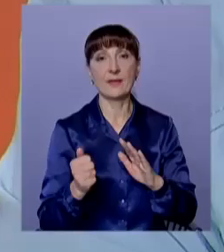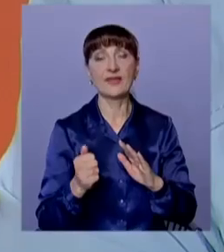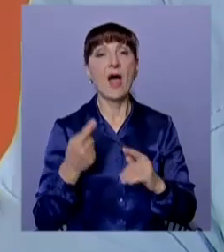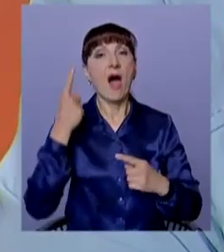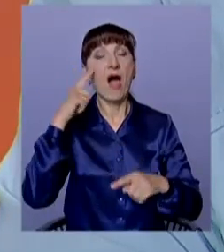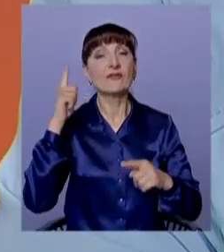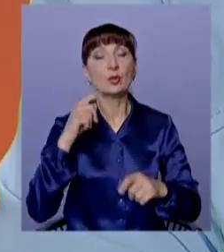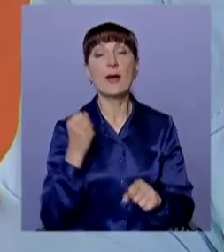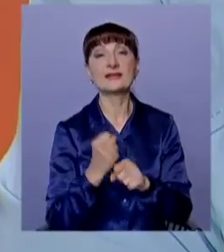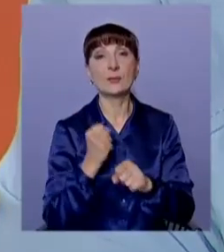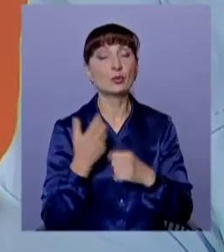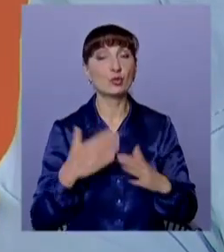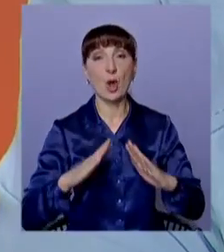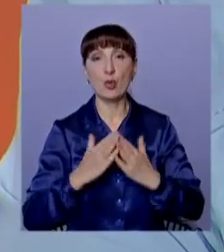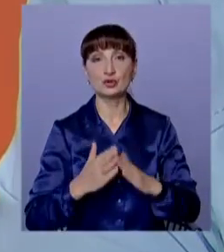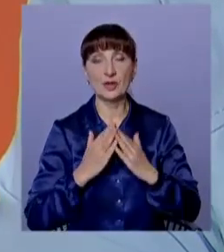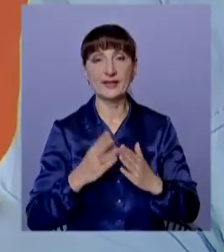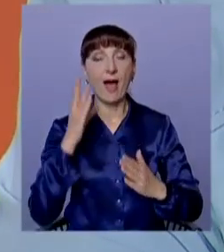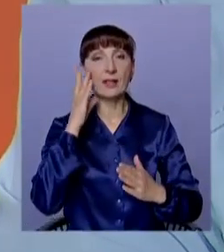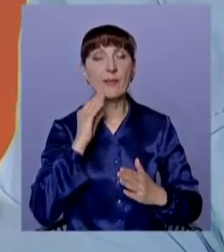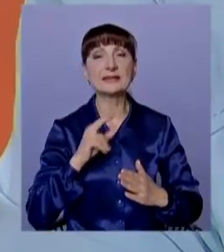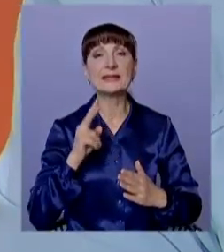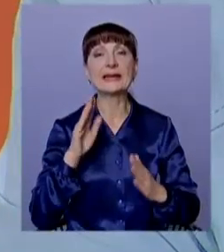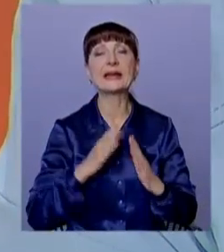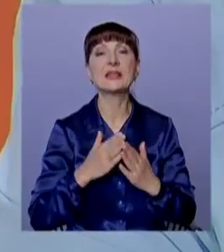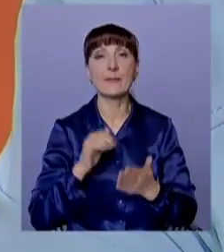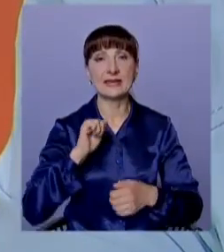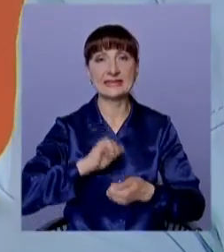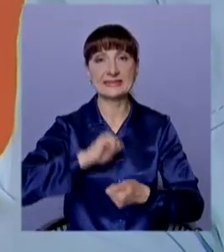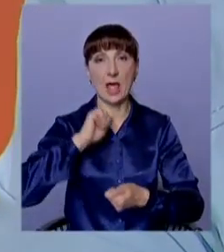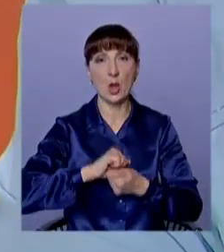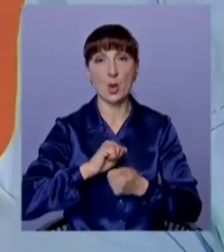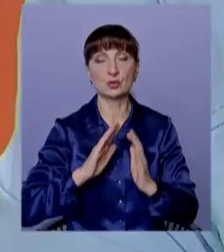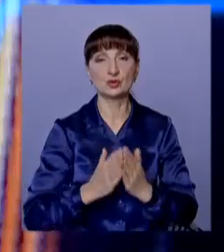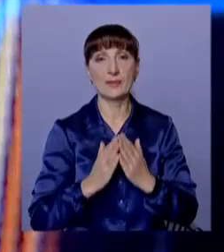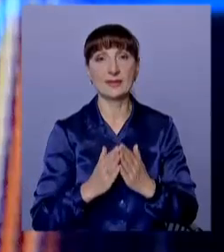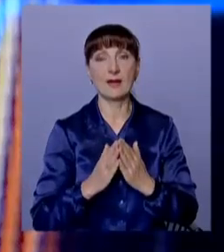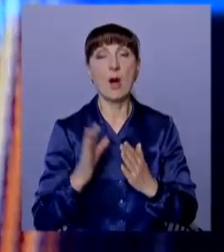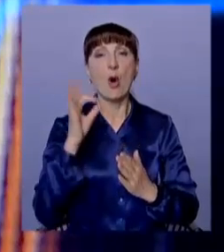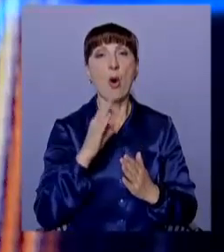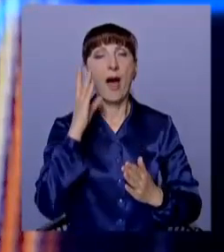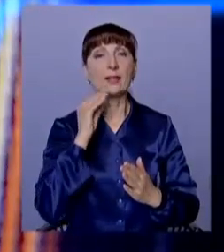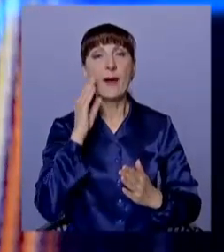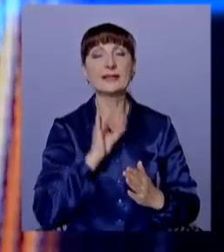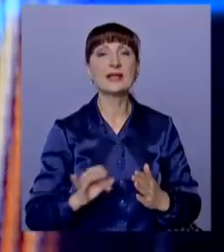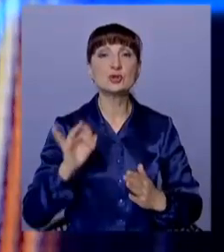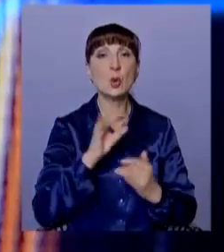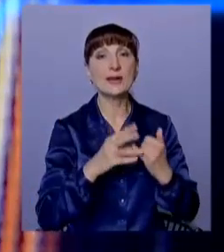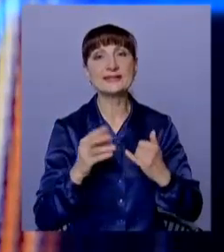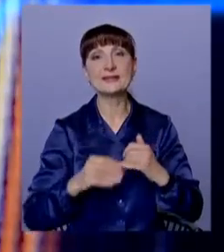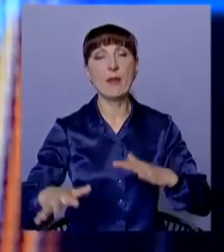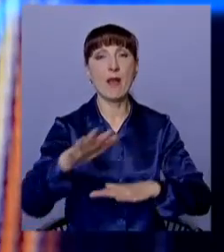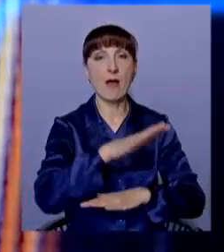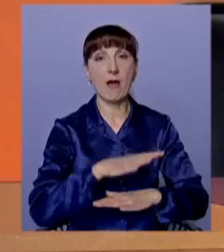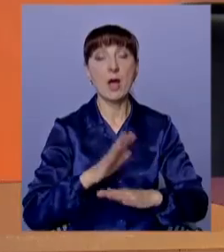авторами разработан учебник. Алматы Китап издает учебник краеведения Алматы, и